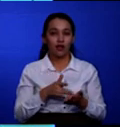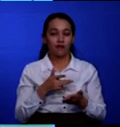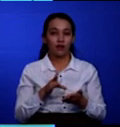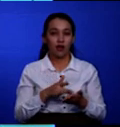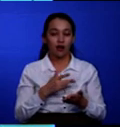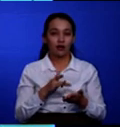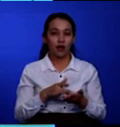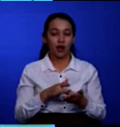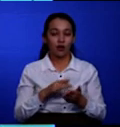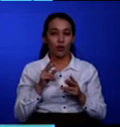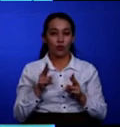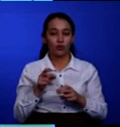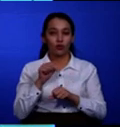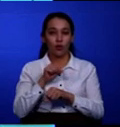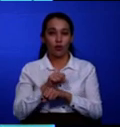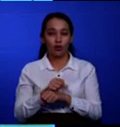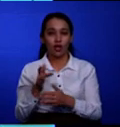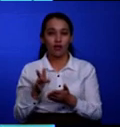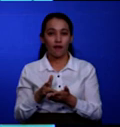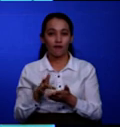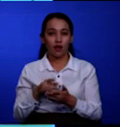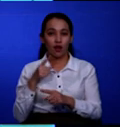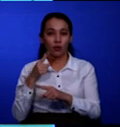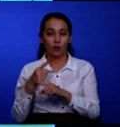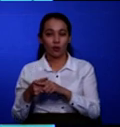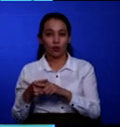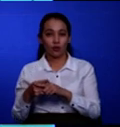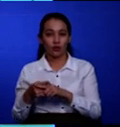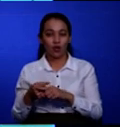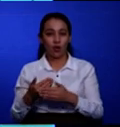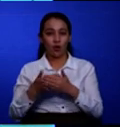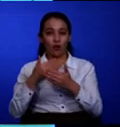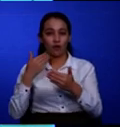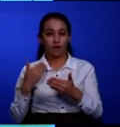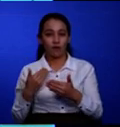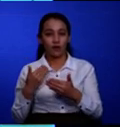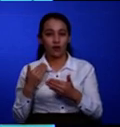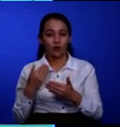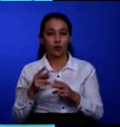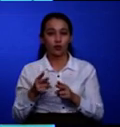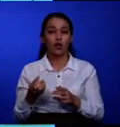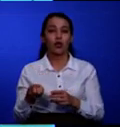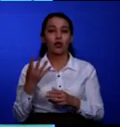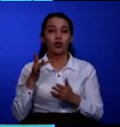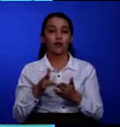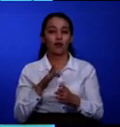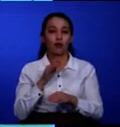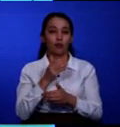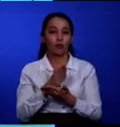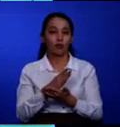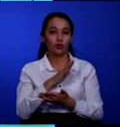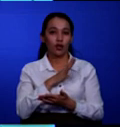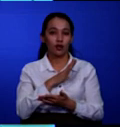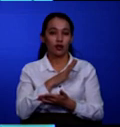soniga o'qituvchida qolgan daftarlar sonini qo'shsak, o'qituvchida dastlab nechta daftar bor ekanligi soni kelib